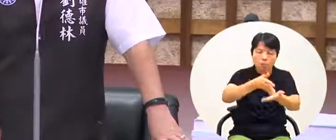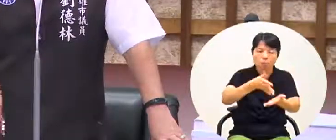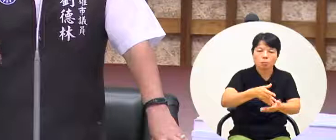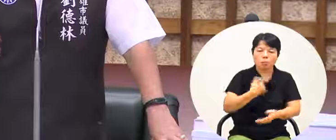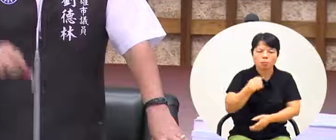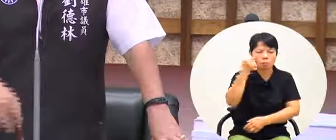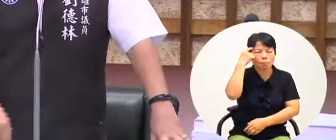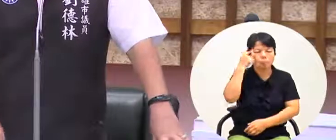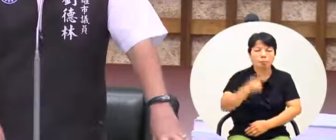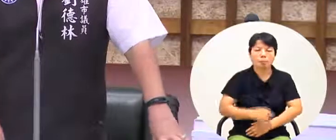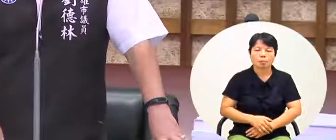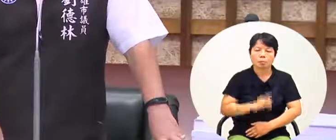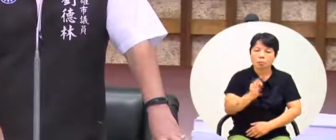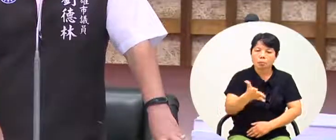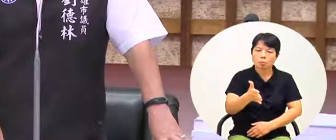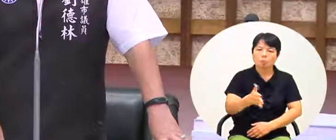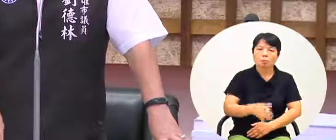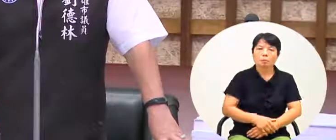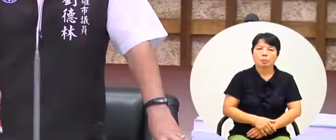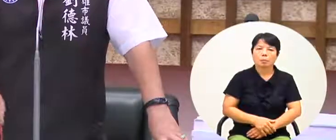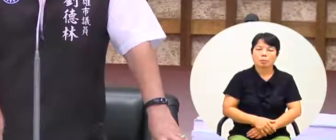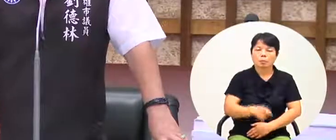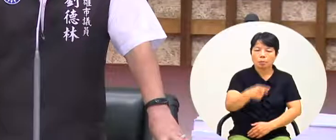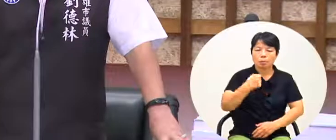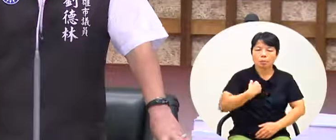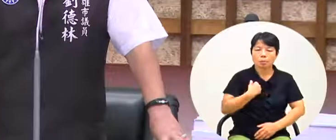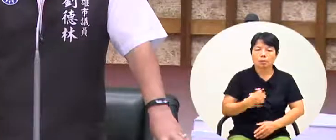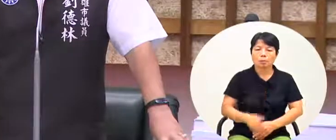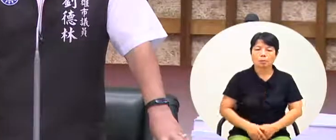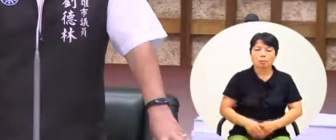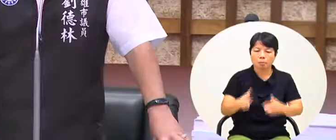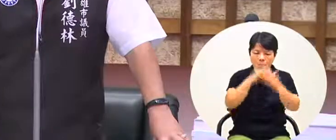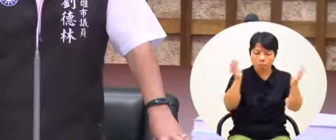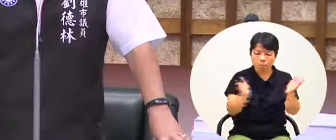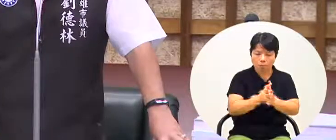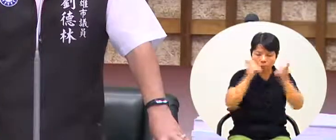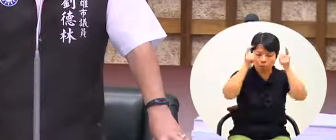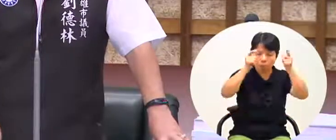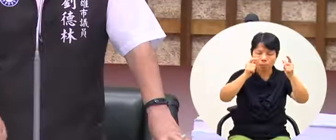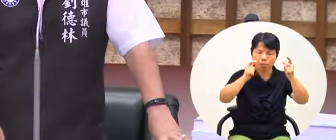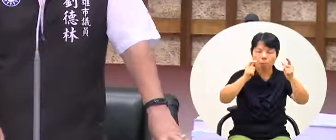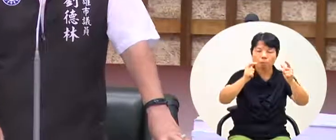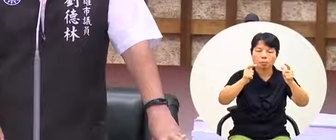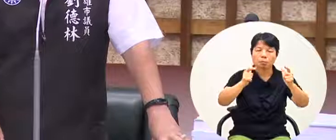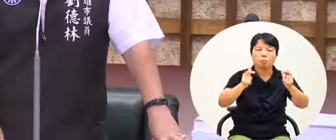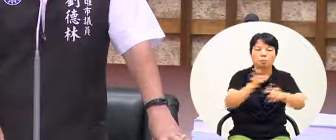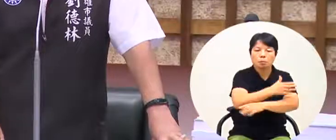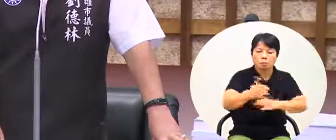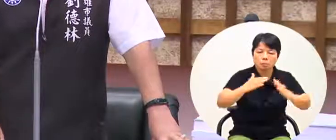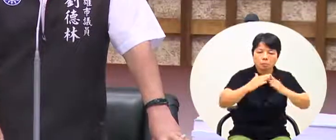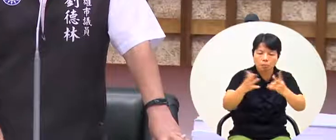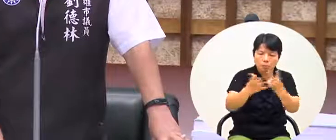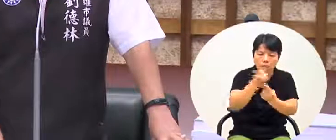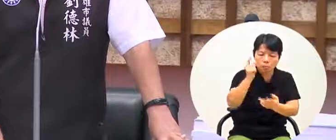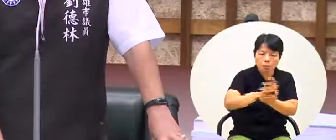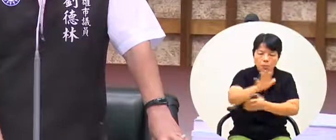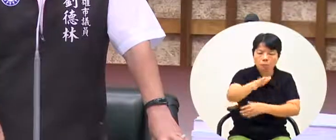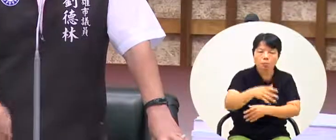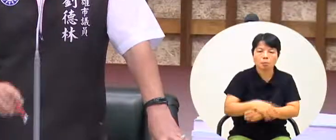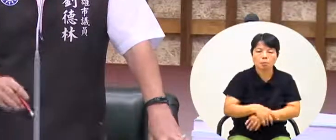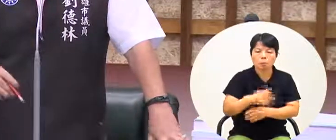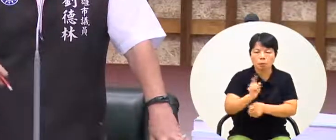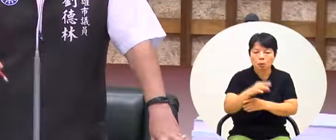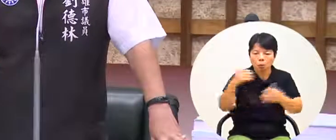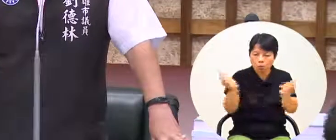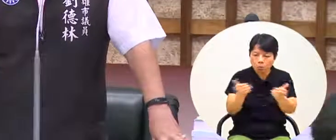个，你也知道，在整个高雄县市合并之后，我们高雄县产生一个问题。这个问题也就是说，我们用历